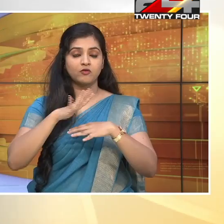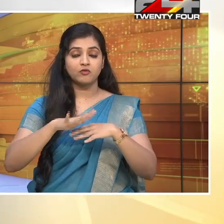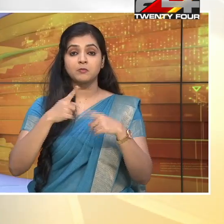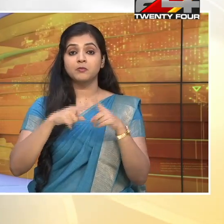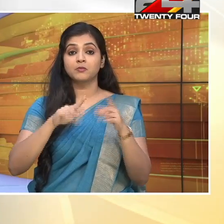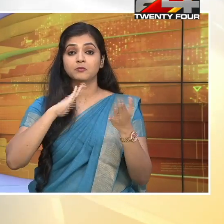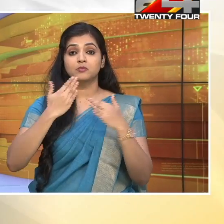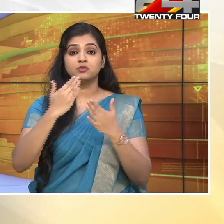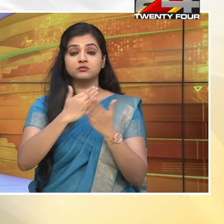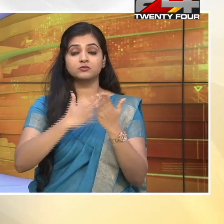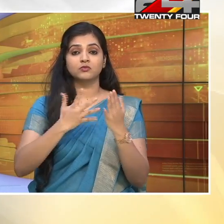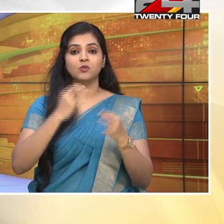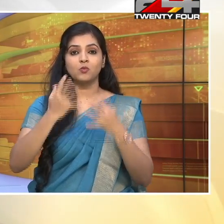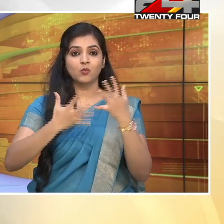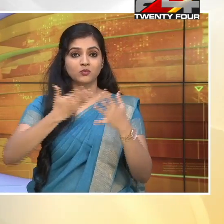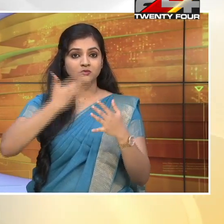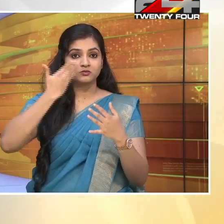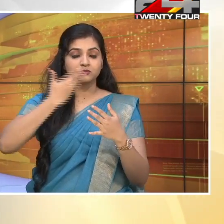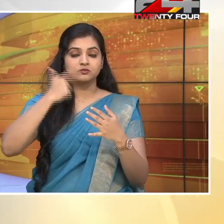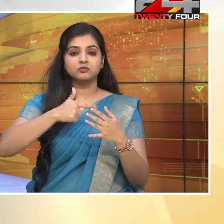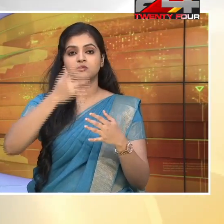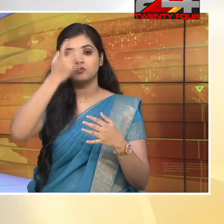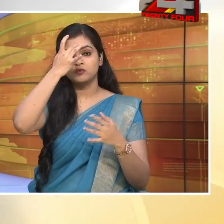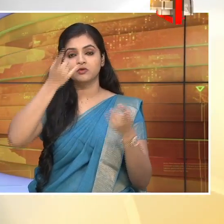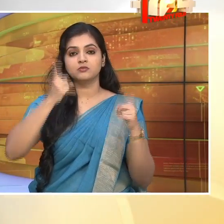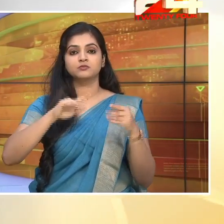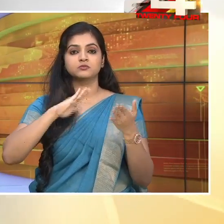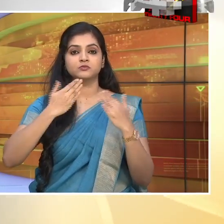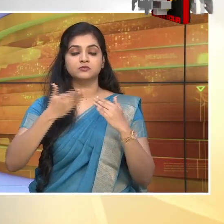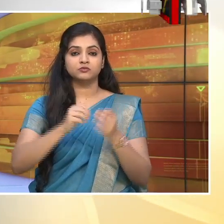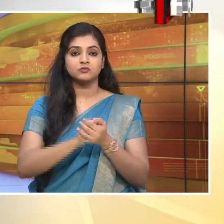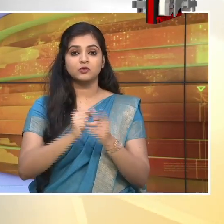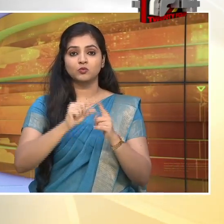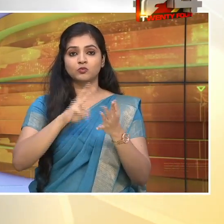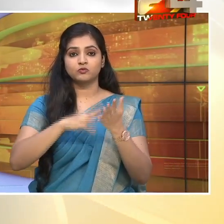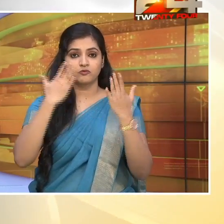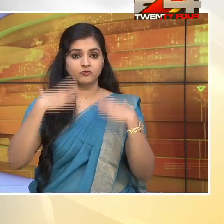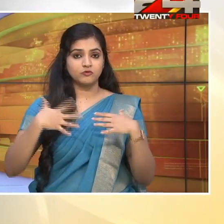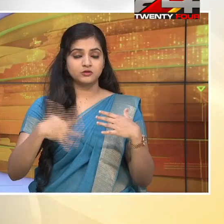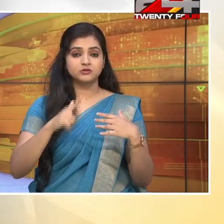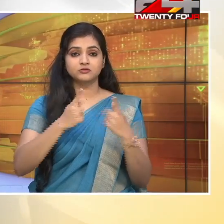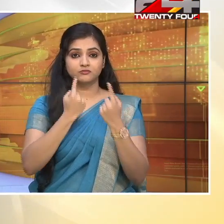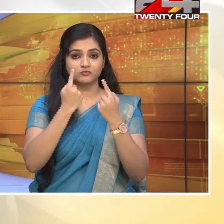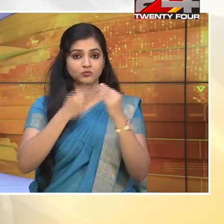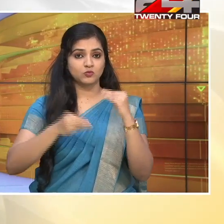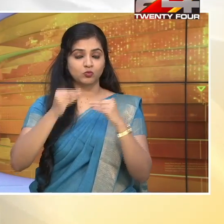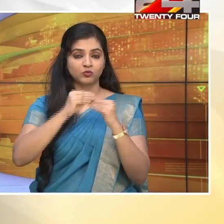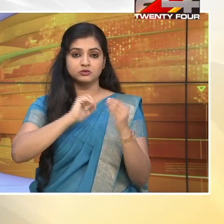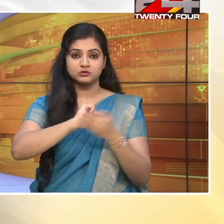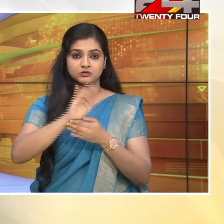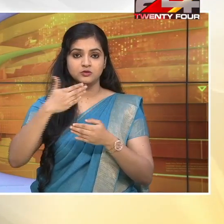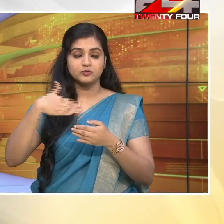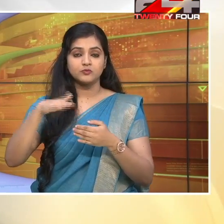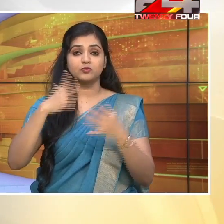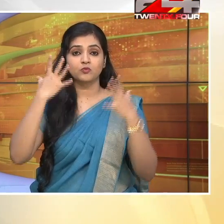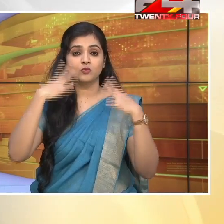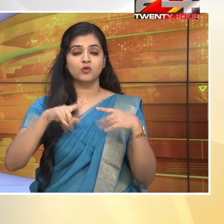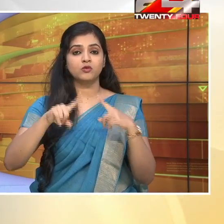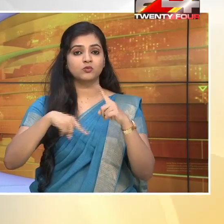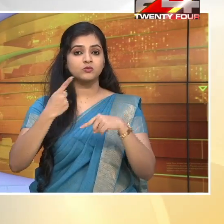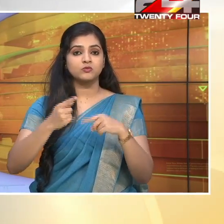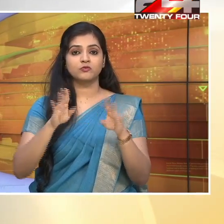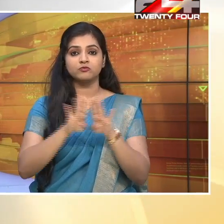ശ്വസിച്ചതാണ്. പാരിപ്പള്ളി മെഡിക്കൽ കോളേജിലാണ് പോസ്റ്റ്മോർട്ടം പൂർത്തിയായത്. ആന്തരിക അവയവങ്ങൾ രാസപരിശോധനയ്ക്ക് അയക്കും. മൃതദേഹങ്ങൾ നാളെ